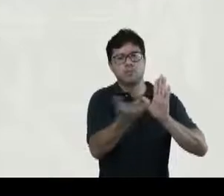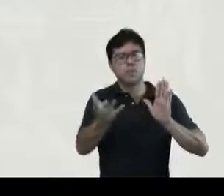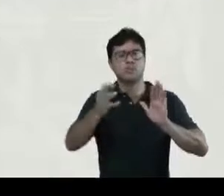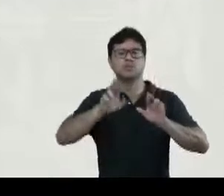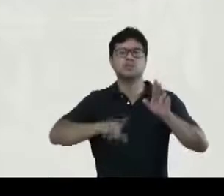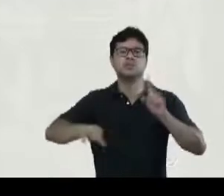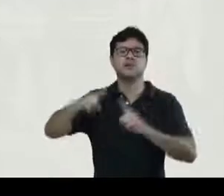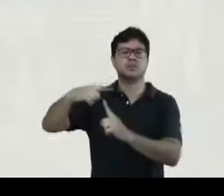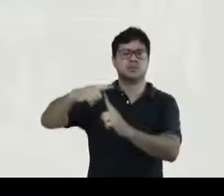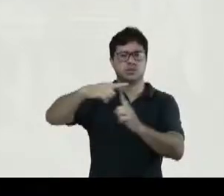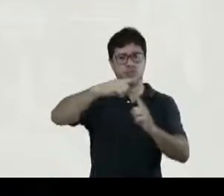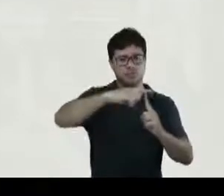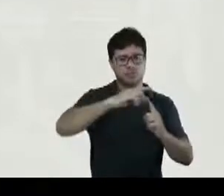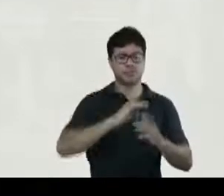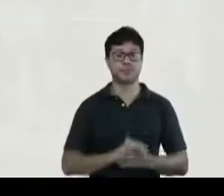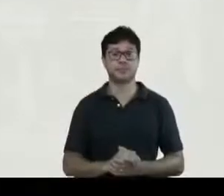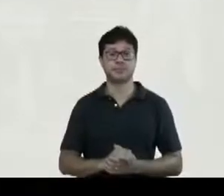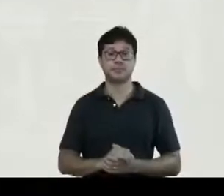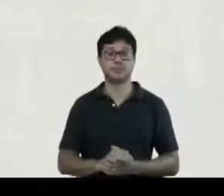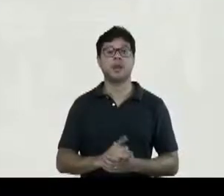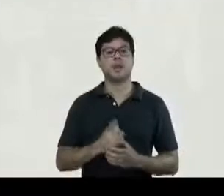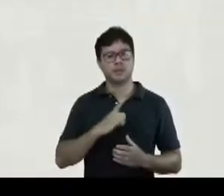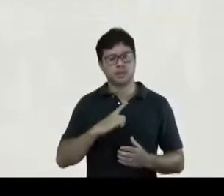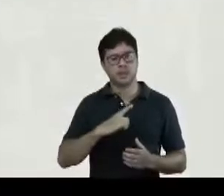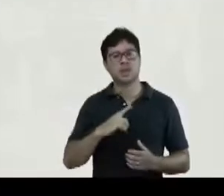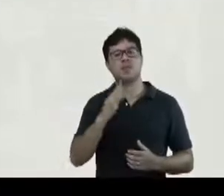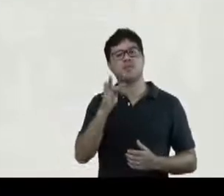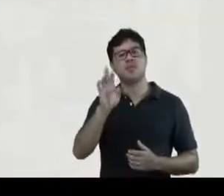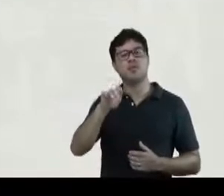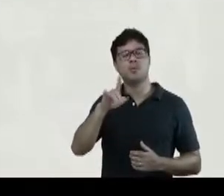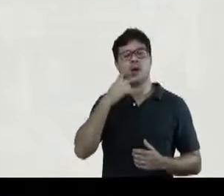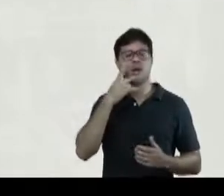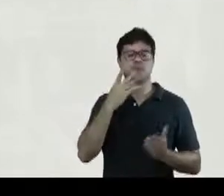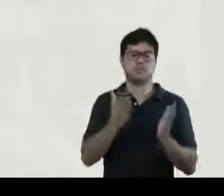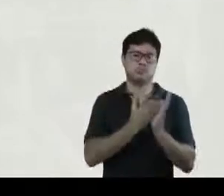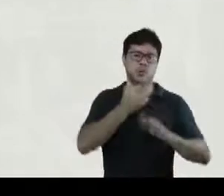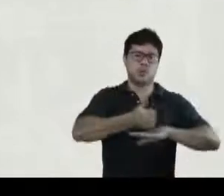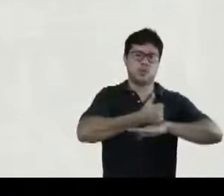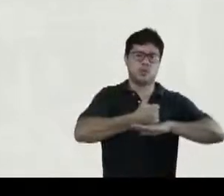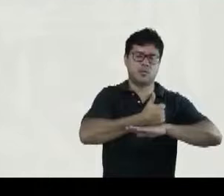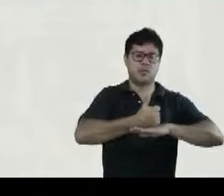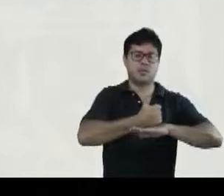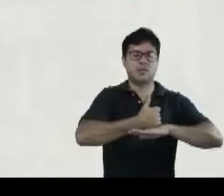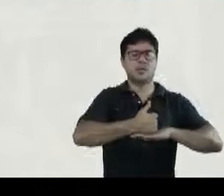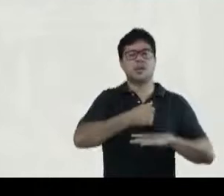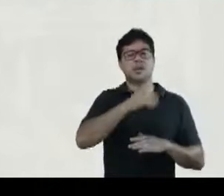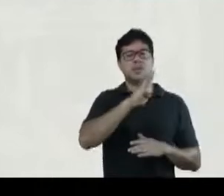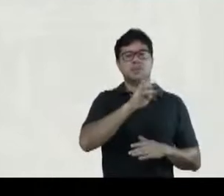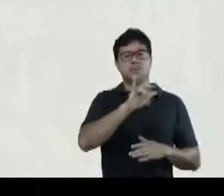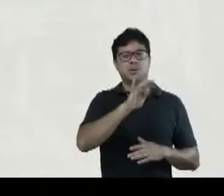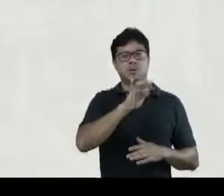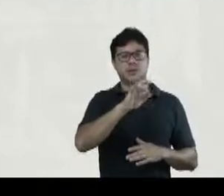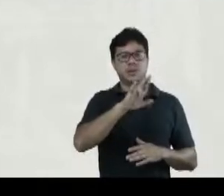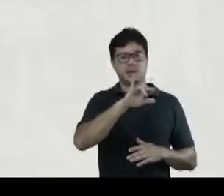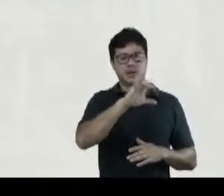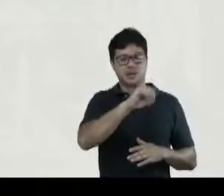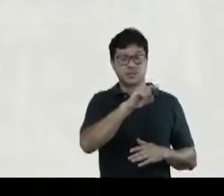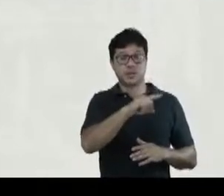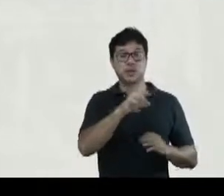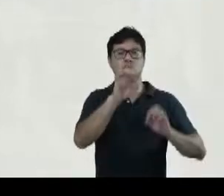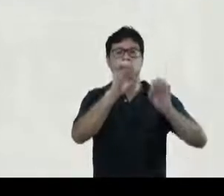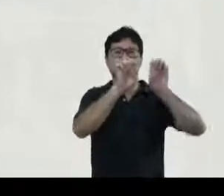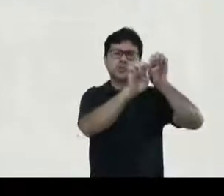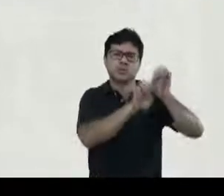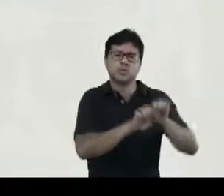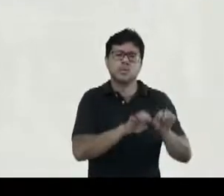den bibliothekarischen Datenformaten wie MARC spielen vor allem für die wissenschaftliche Erschließung von